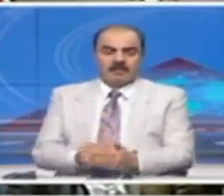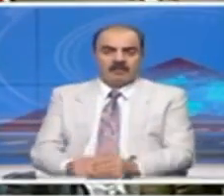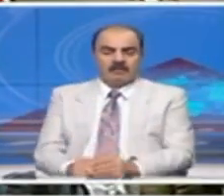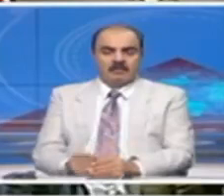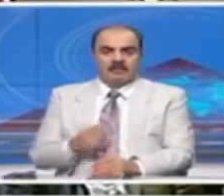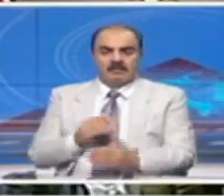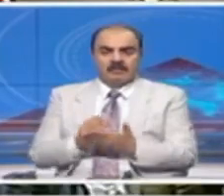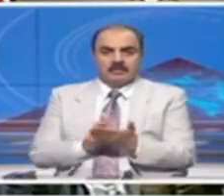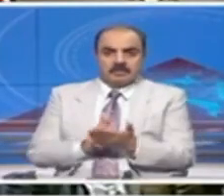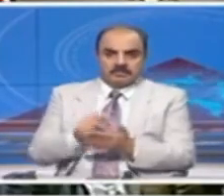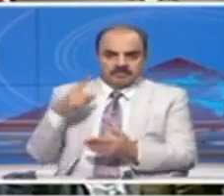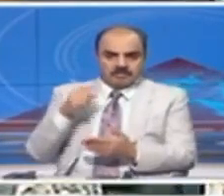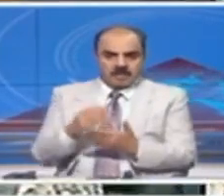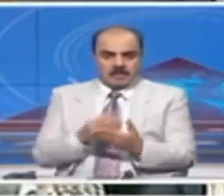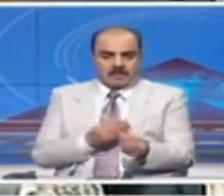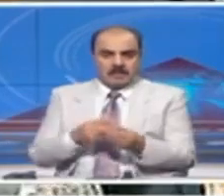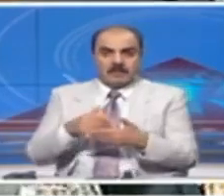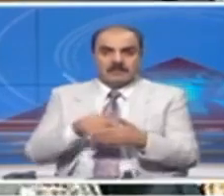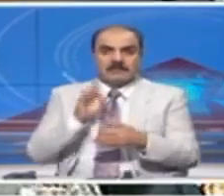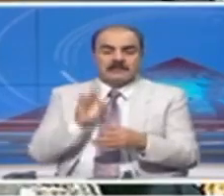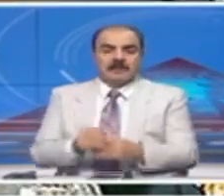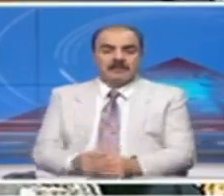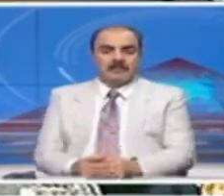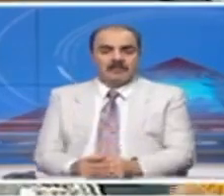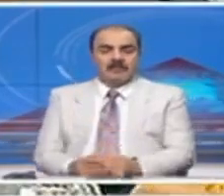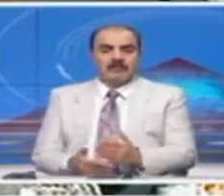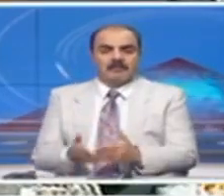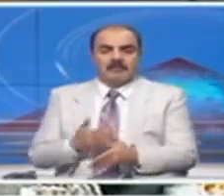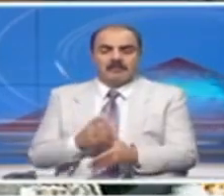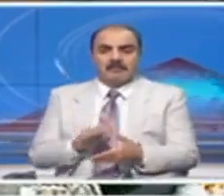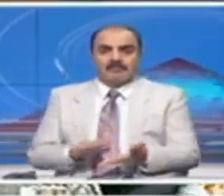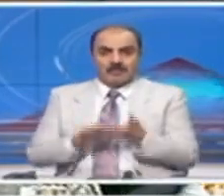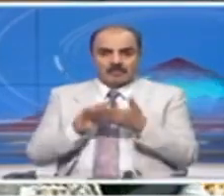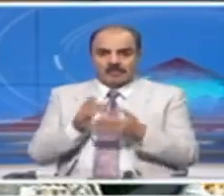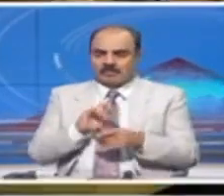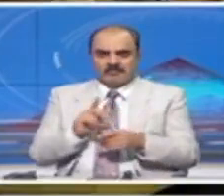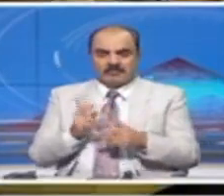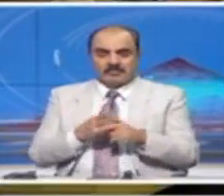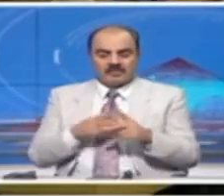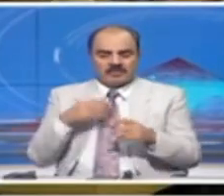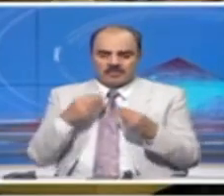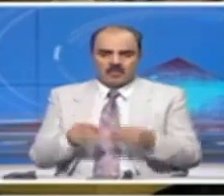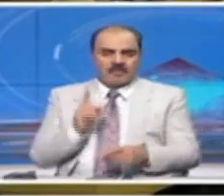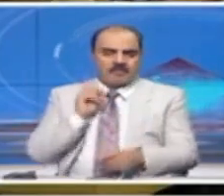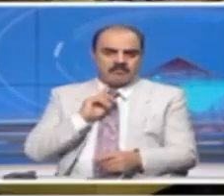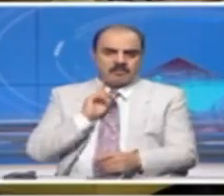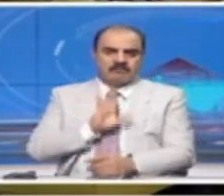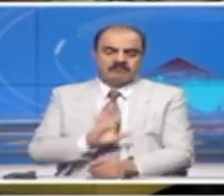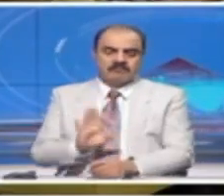لوضع العراقيل أمام إجراء هذه الانتخابات لا يخدم مصلحة الشعب الليبي.